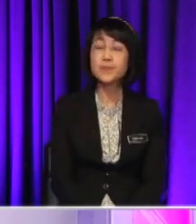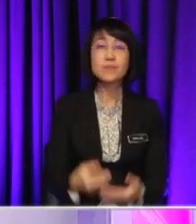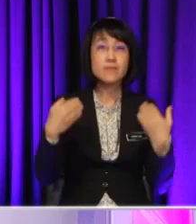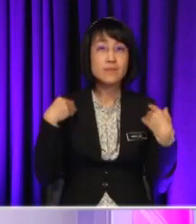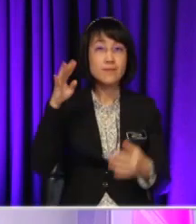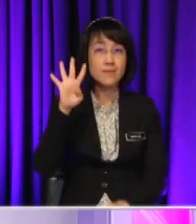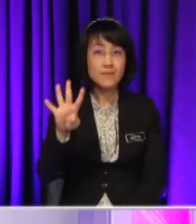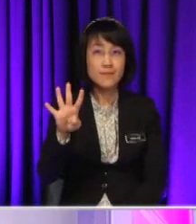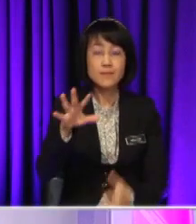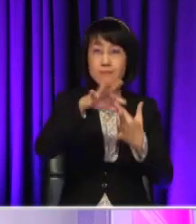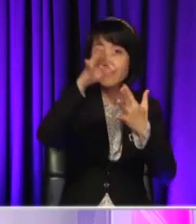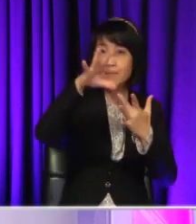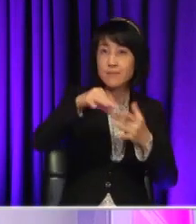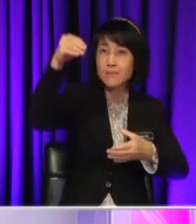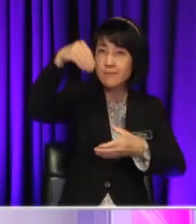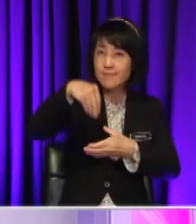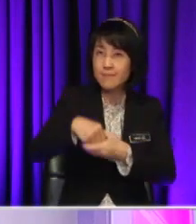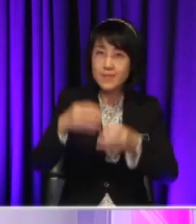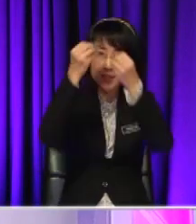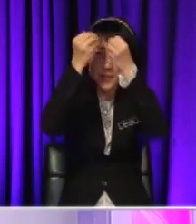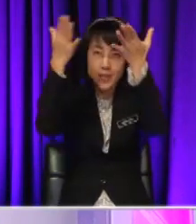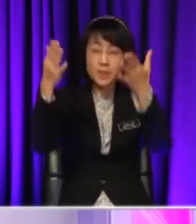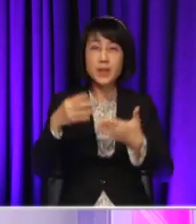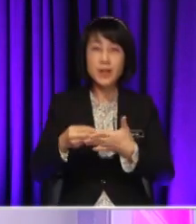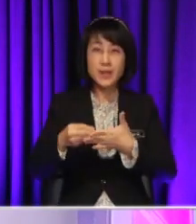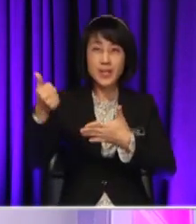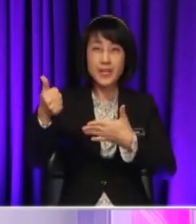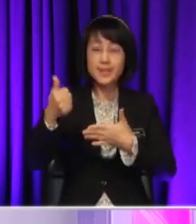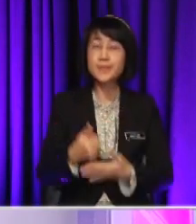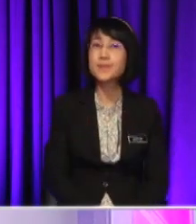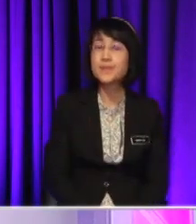4 yaitu select Insert update dan juga